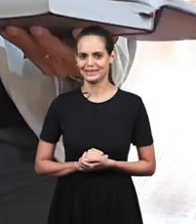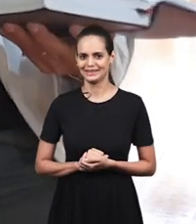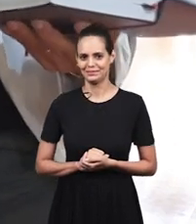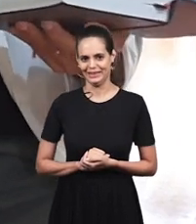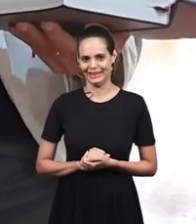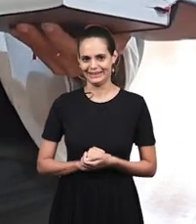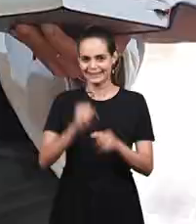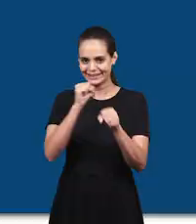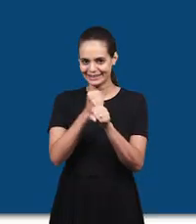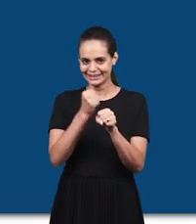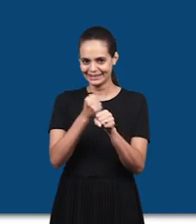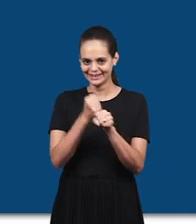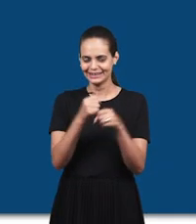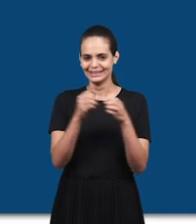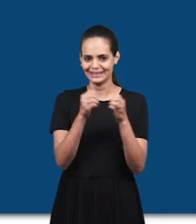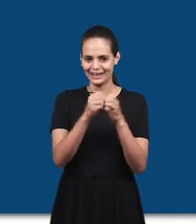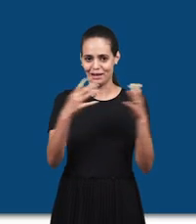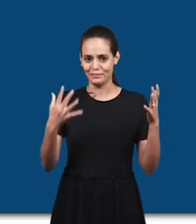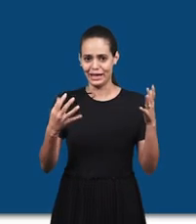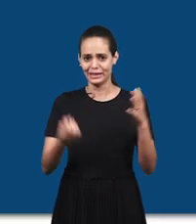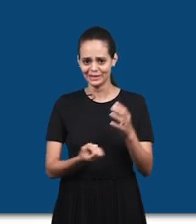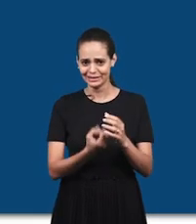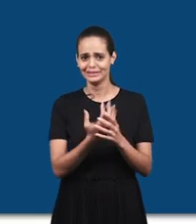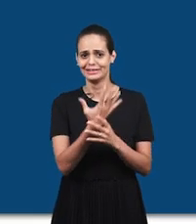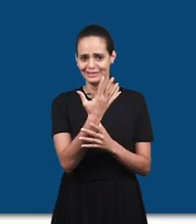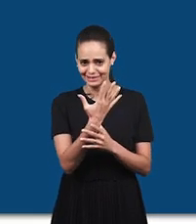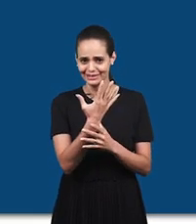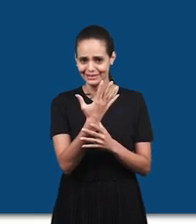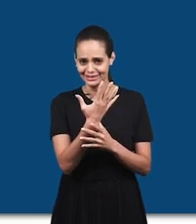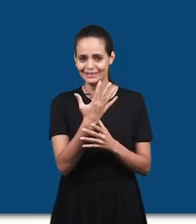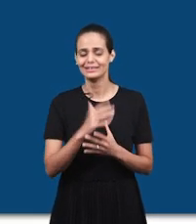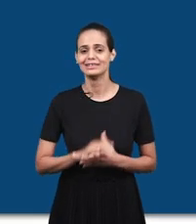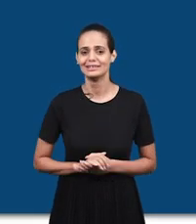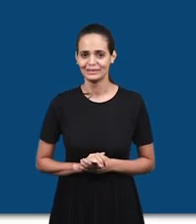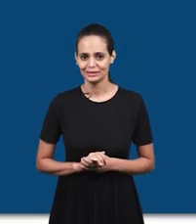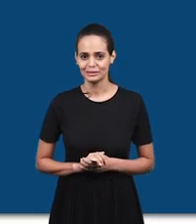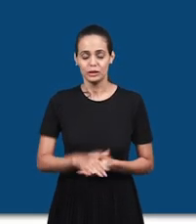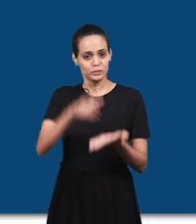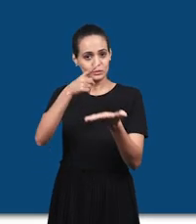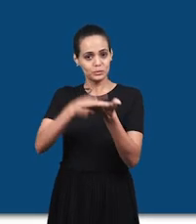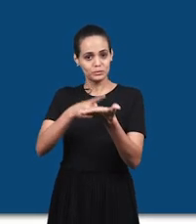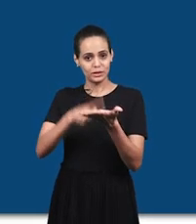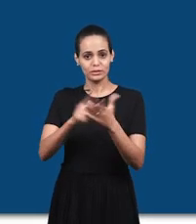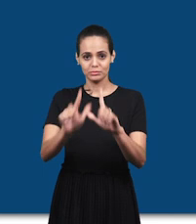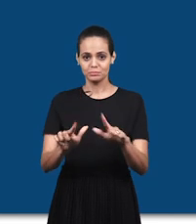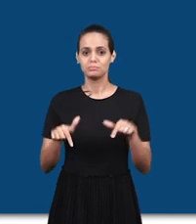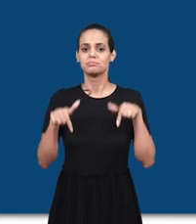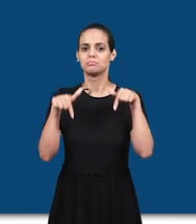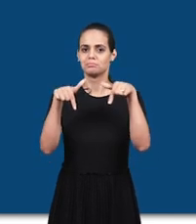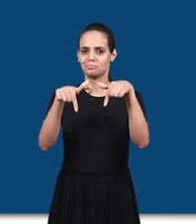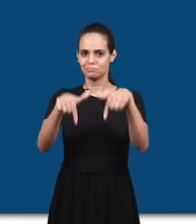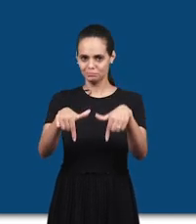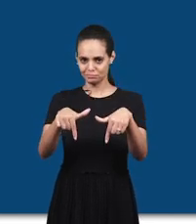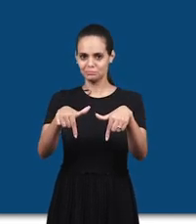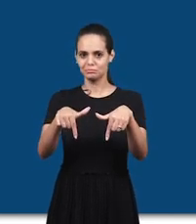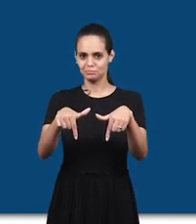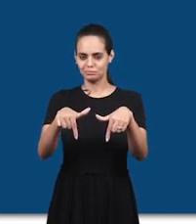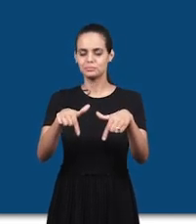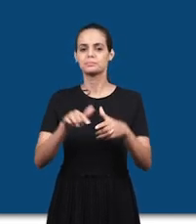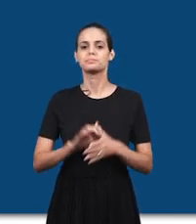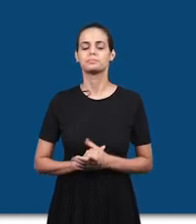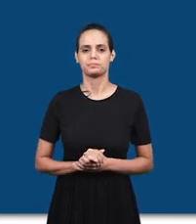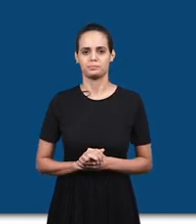В присотворении, в искуплении, в завете, в действии Троицы,